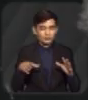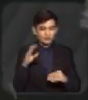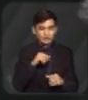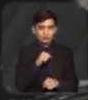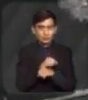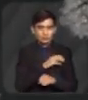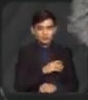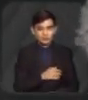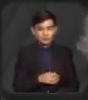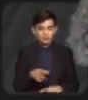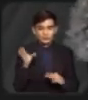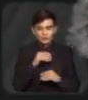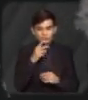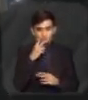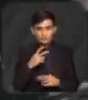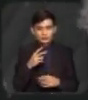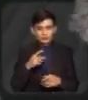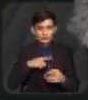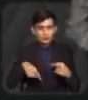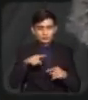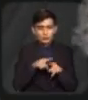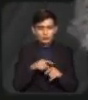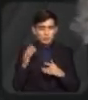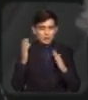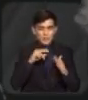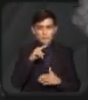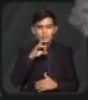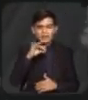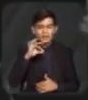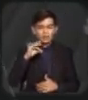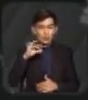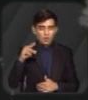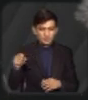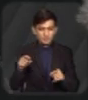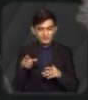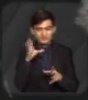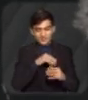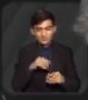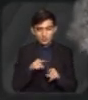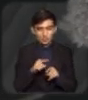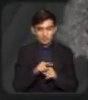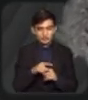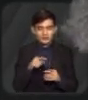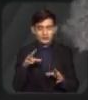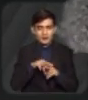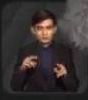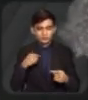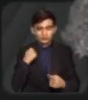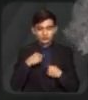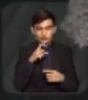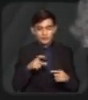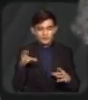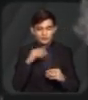колледжах. Безобразие кругом. Природа нас взяла, нам дает очередное испытание